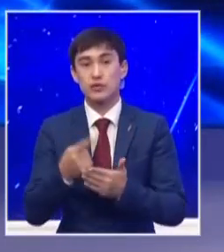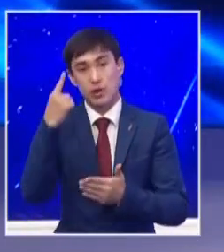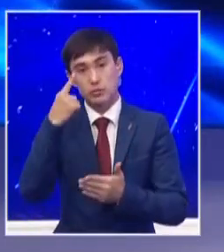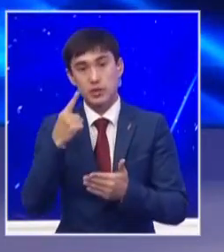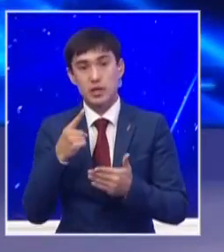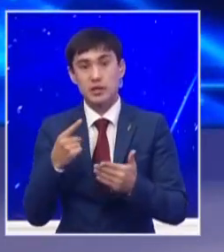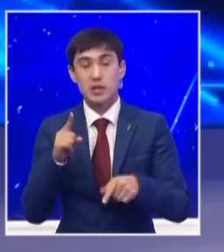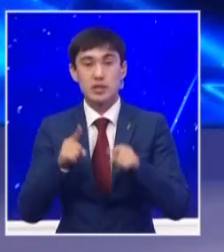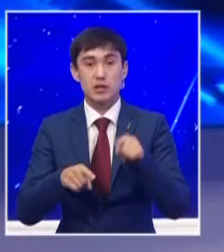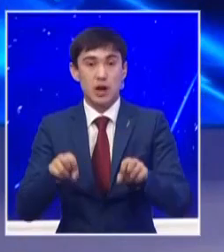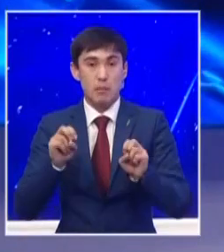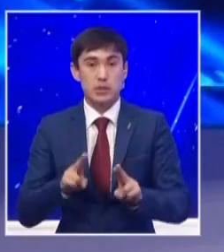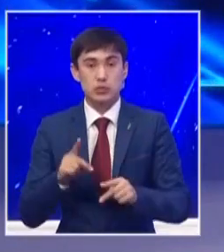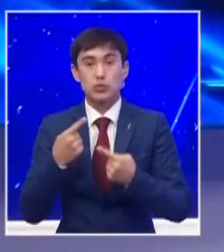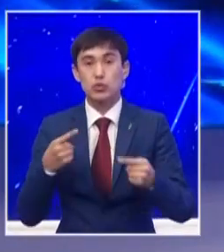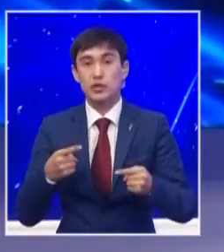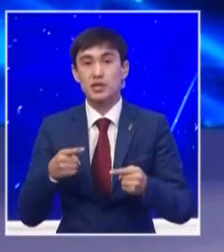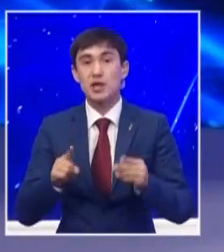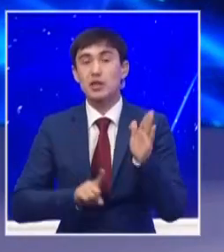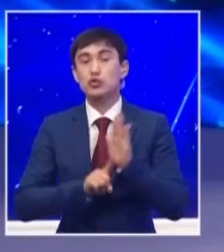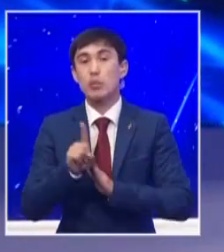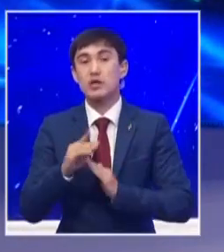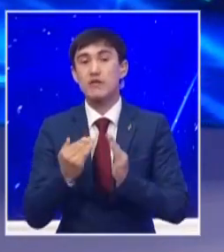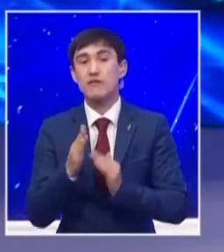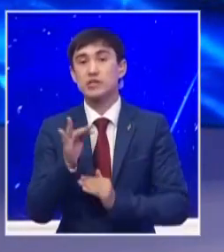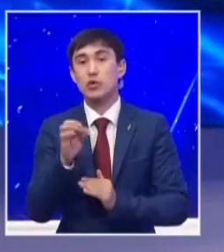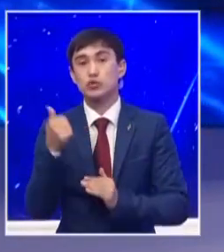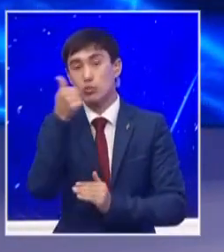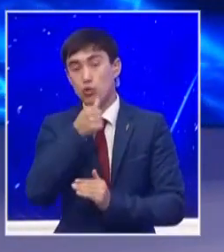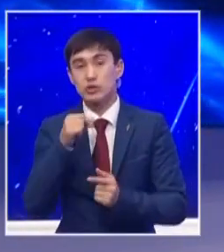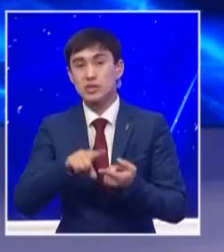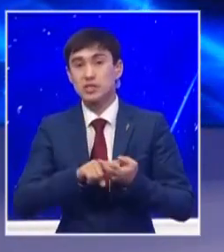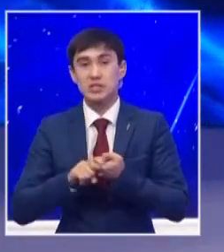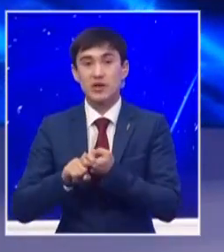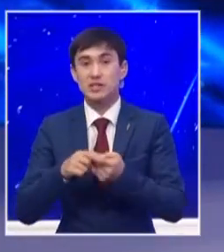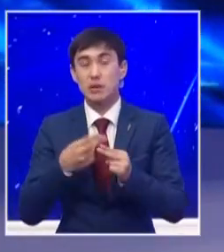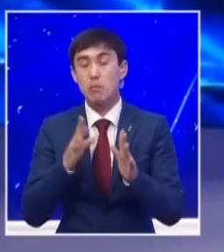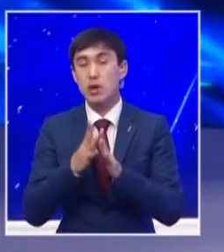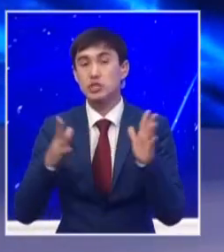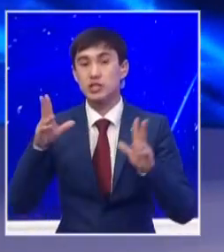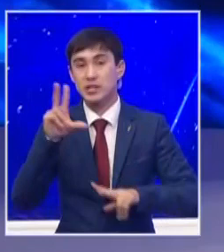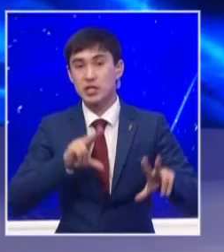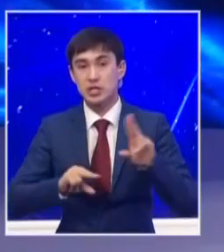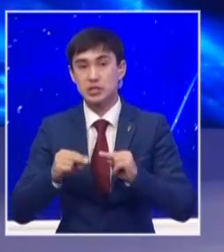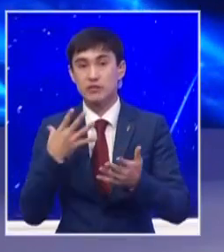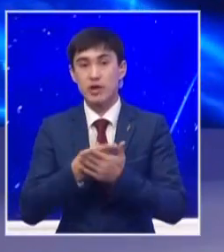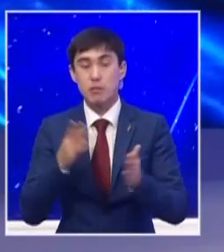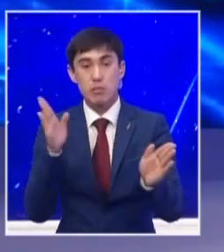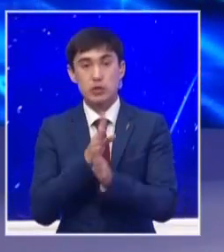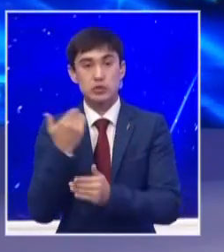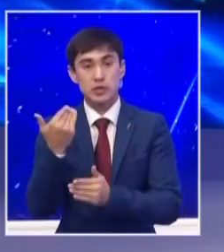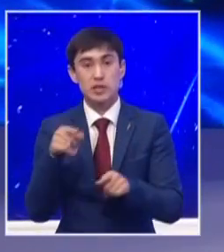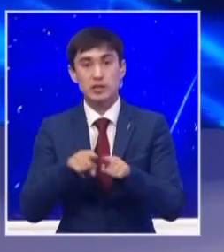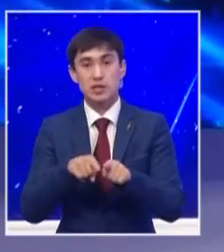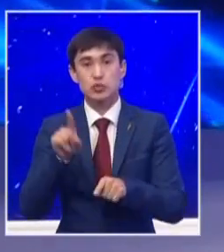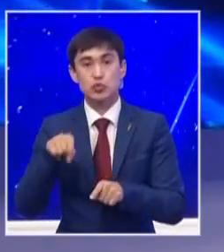воспринимают с некоторой опаской то другие С наступающим високосным годом связывают самые большие надежды свои прогнозы делают